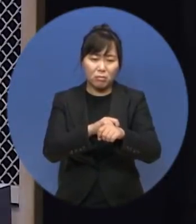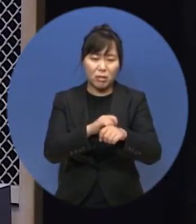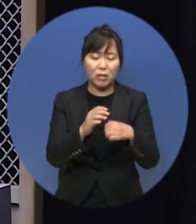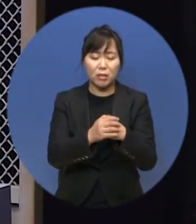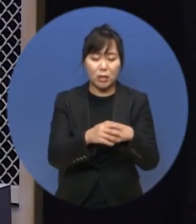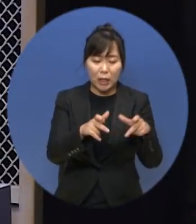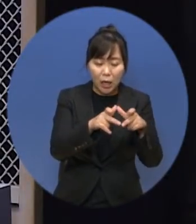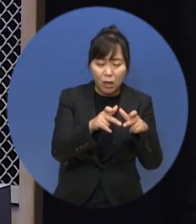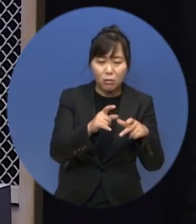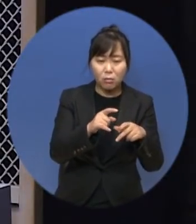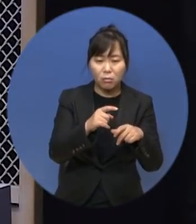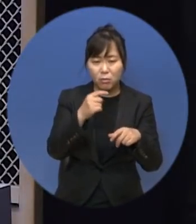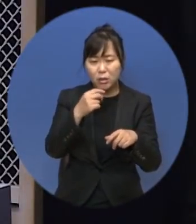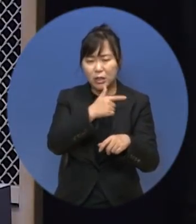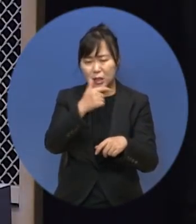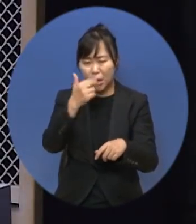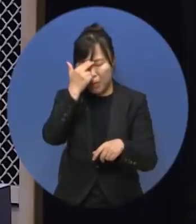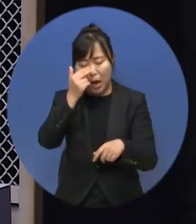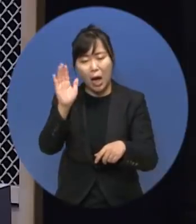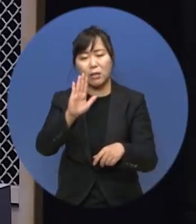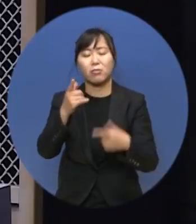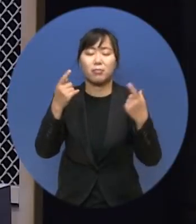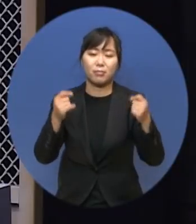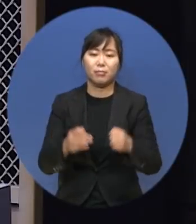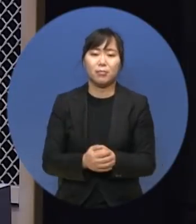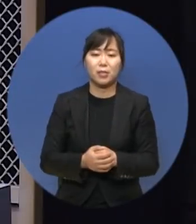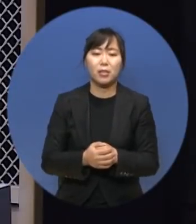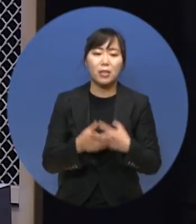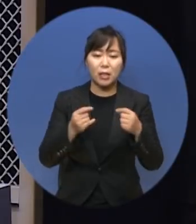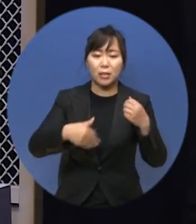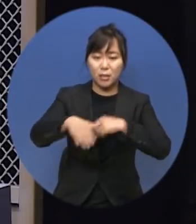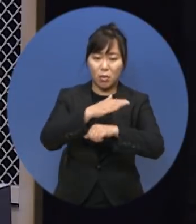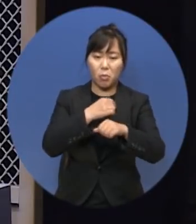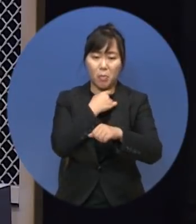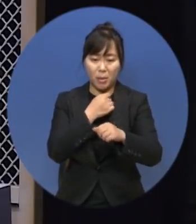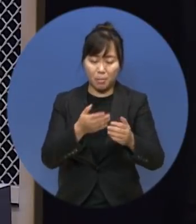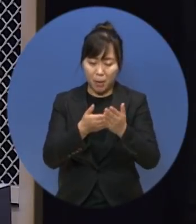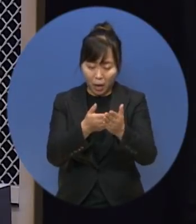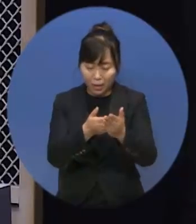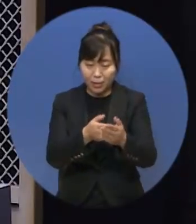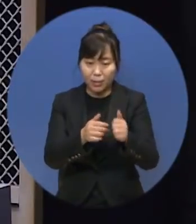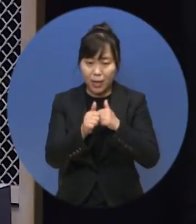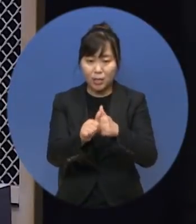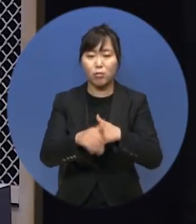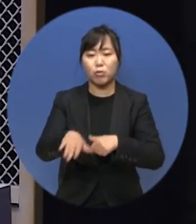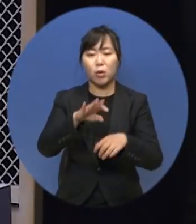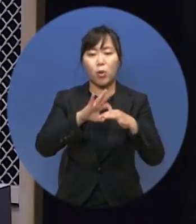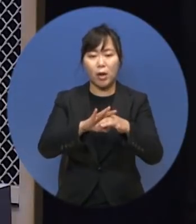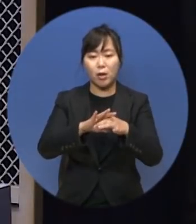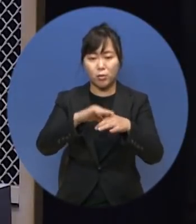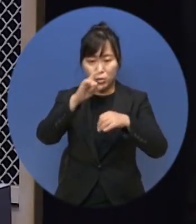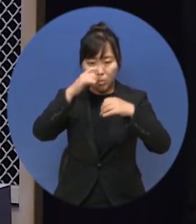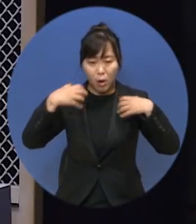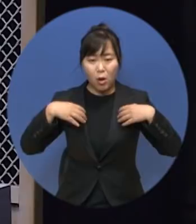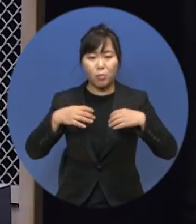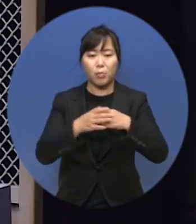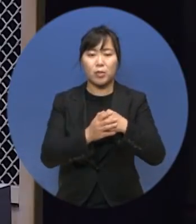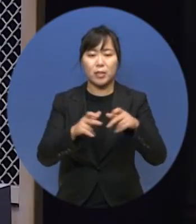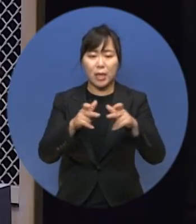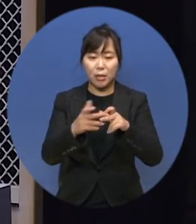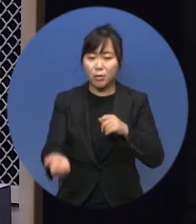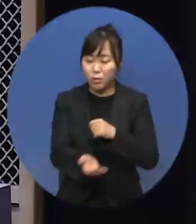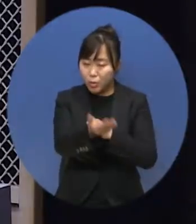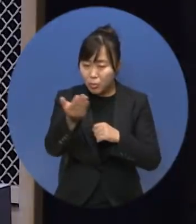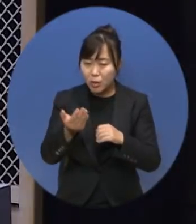되지 않을 수도 있다. 이런 생각이 듭니다. 이런 시대적 요구에 부응해서 저희 관련 부처와 또 당사자